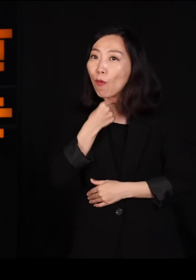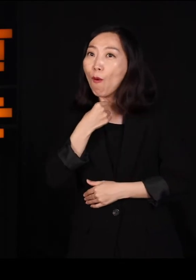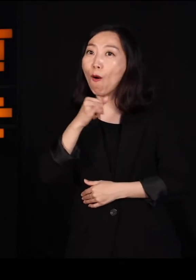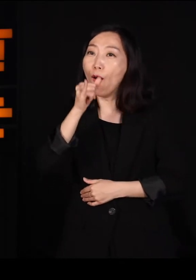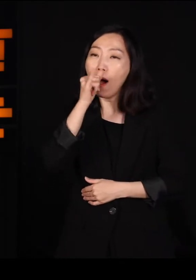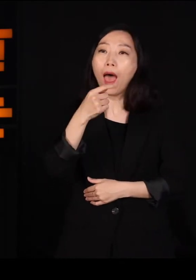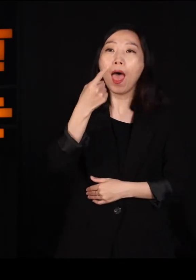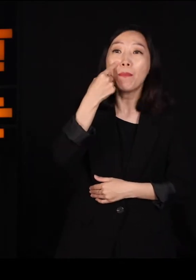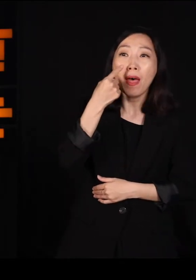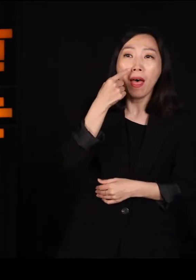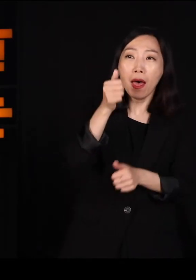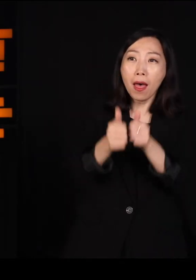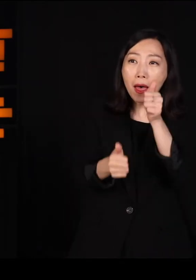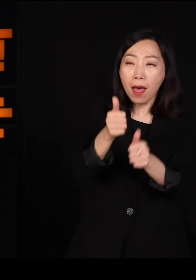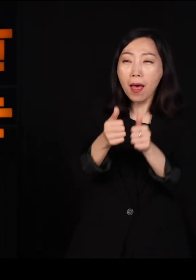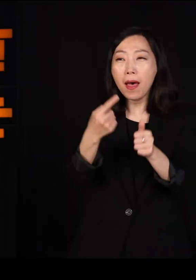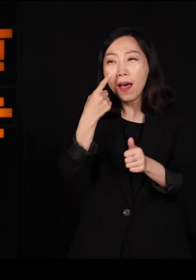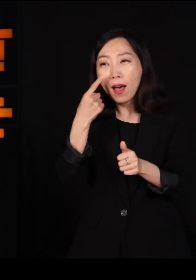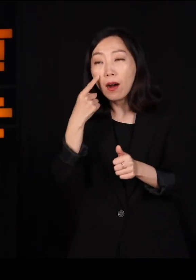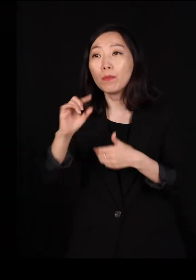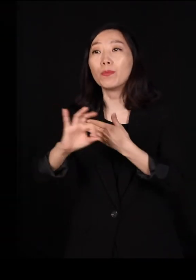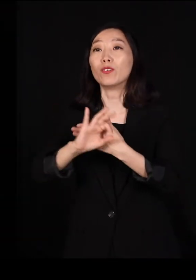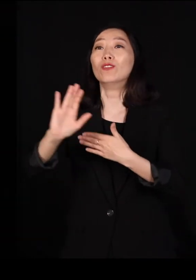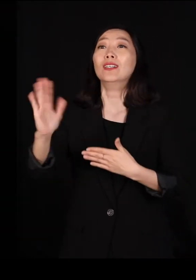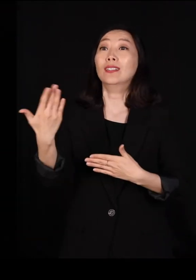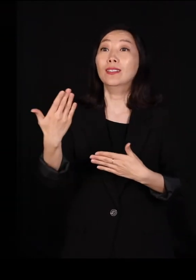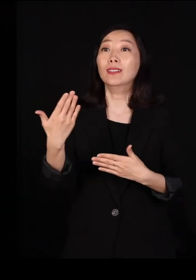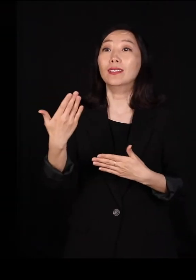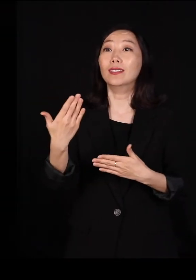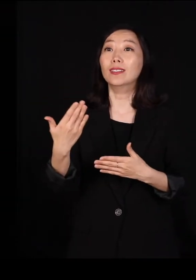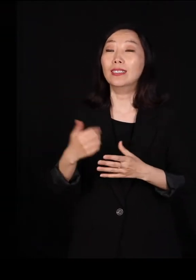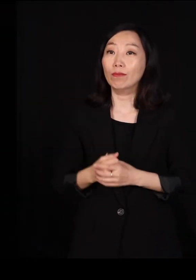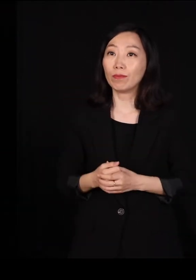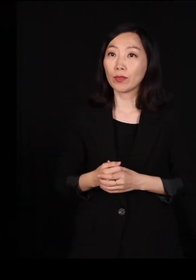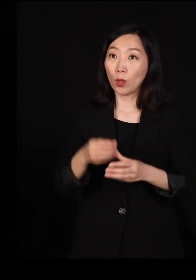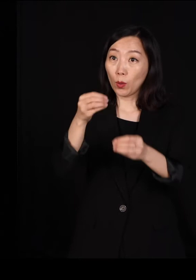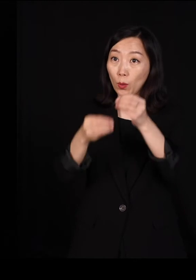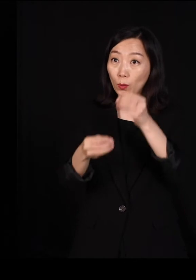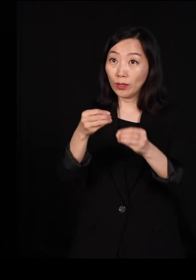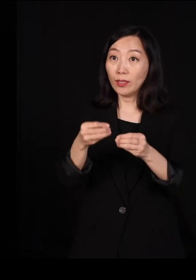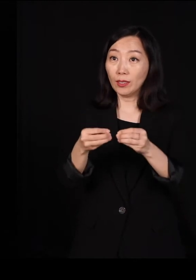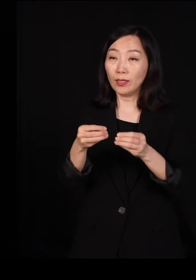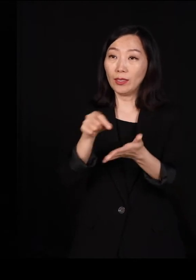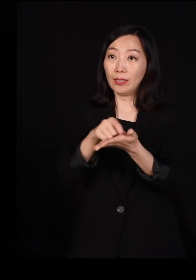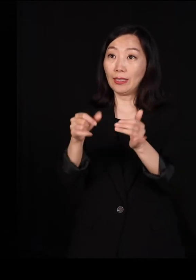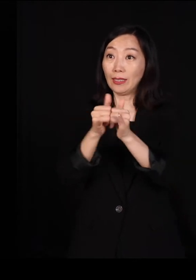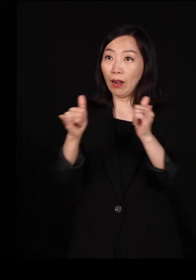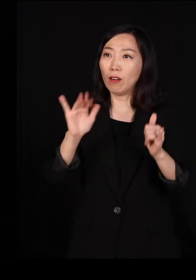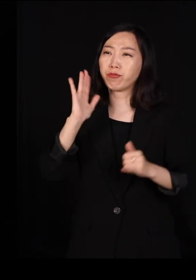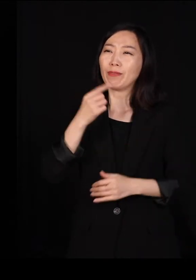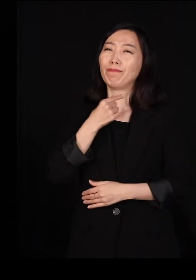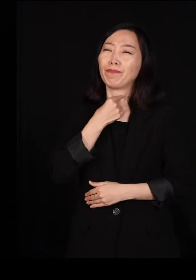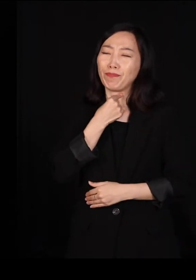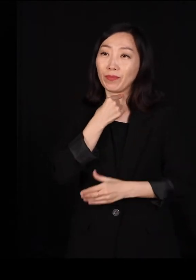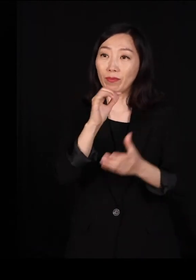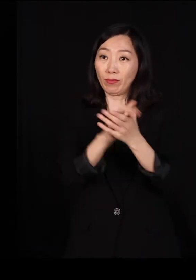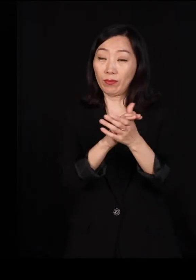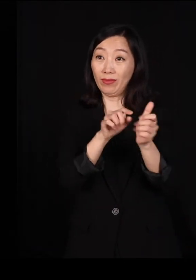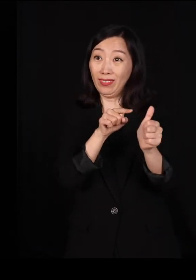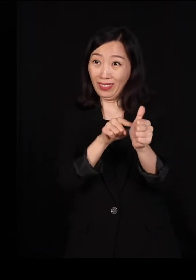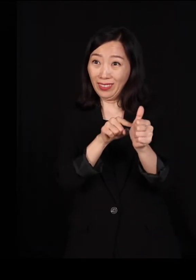이렇게 해보면 되는 거예요. 작은 규모에서. 그래서 소설 작가가 되고 싶었던 그 친구로 한번